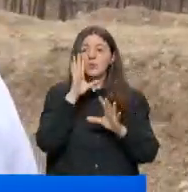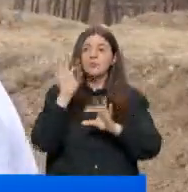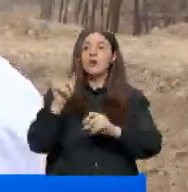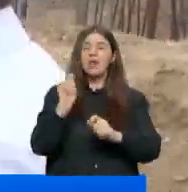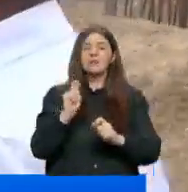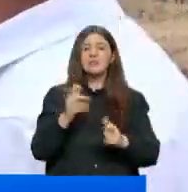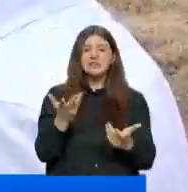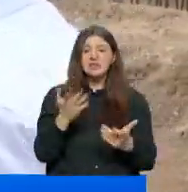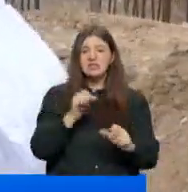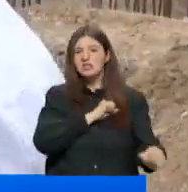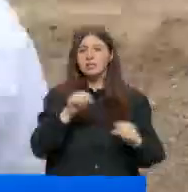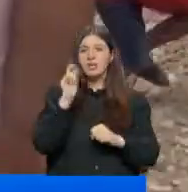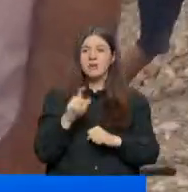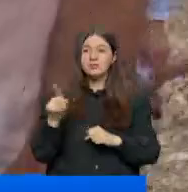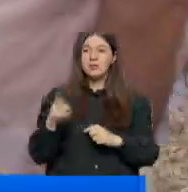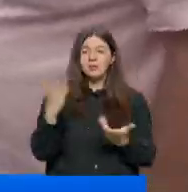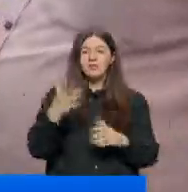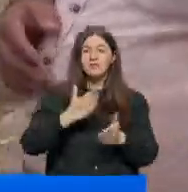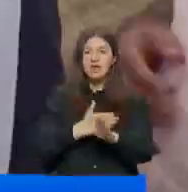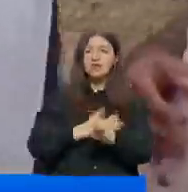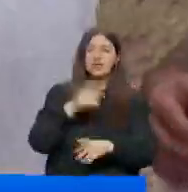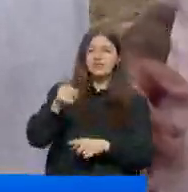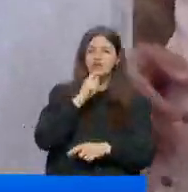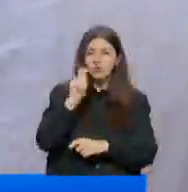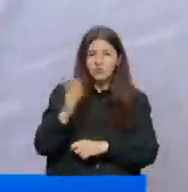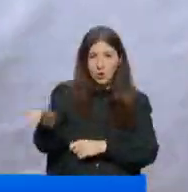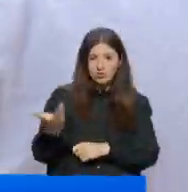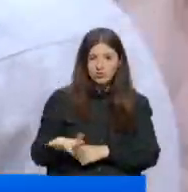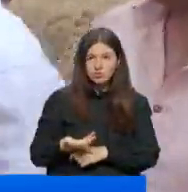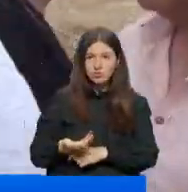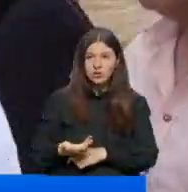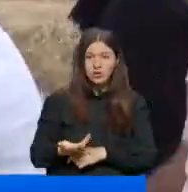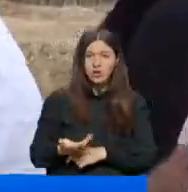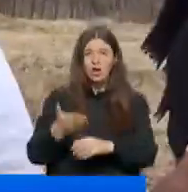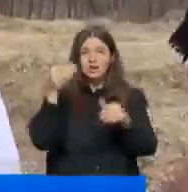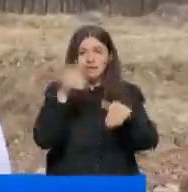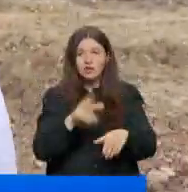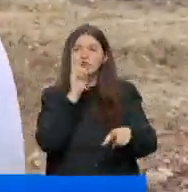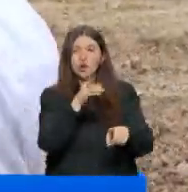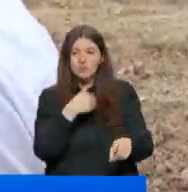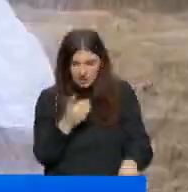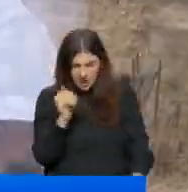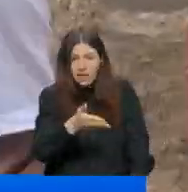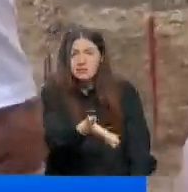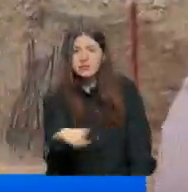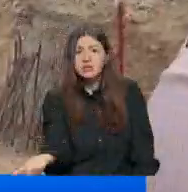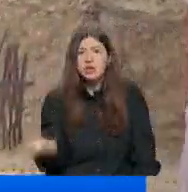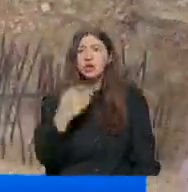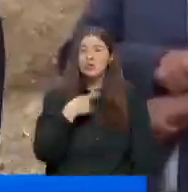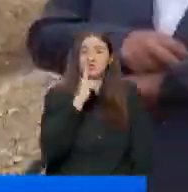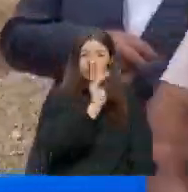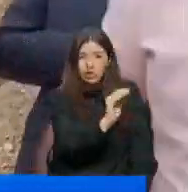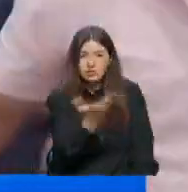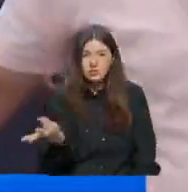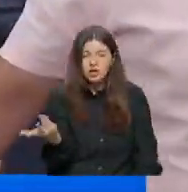müdahale edilmesine isyan etti. Vatandaşlarla röportaj yapıyoruz. Geldiğini gördük, geldik buraya. Soracağız